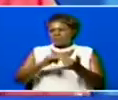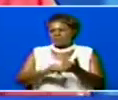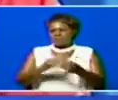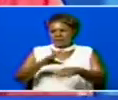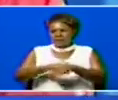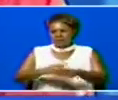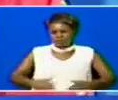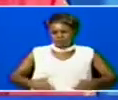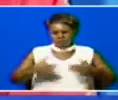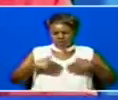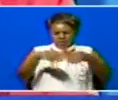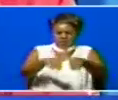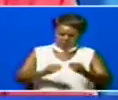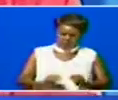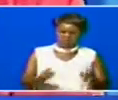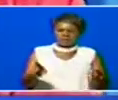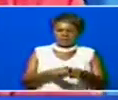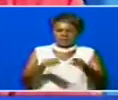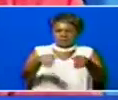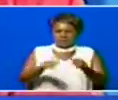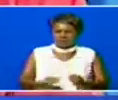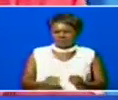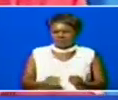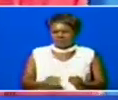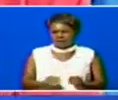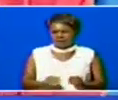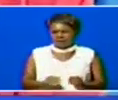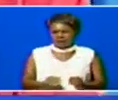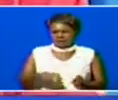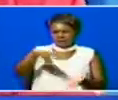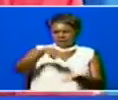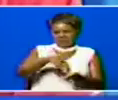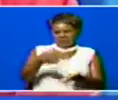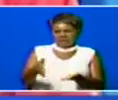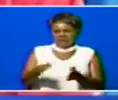body nikaenda kuzika. The same umeenda kuzika brother yako, bado wamesimama